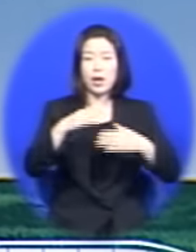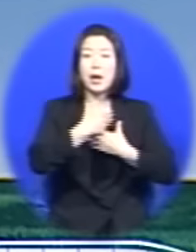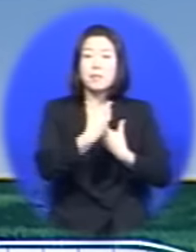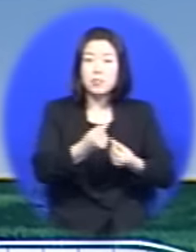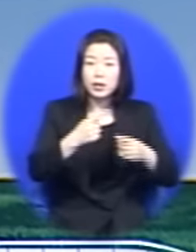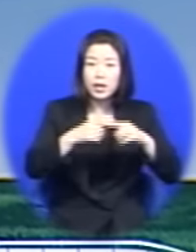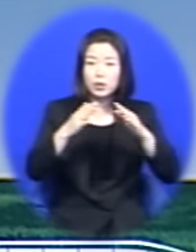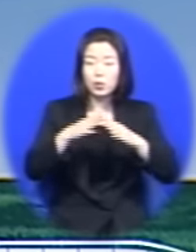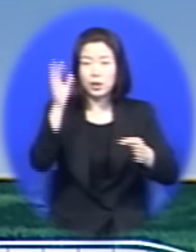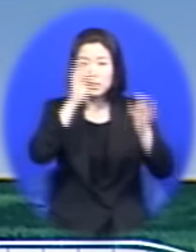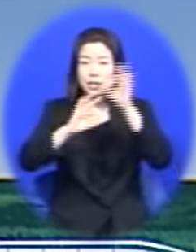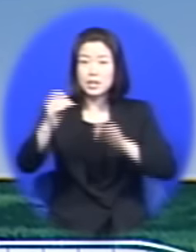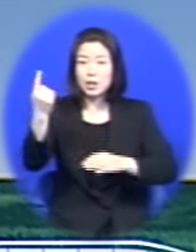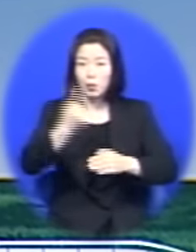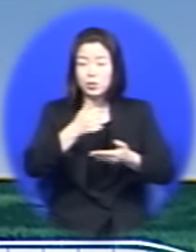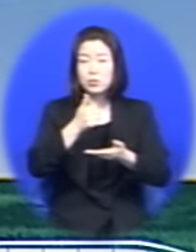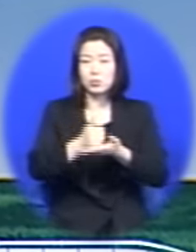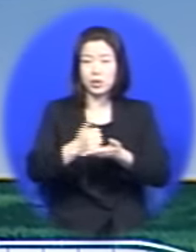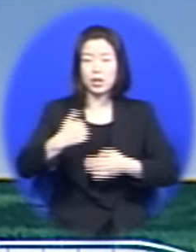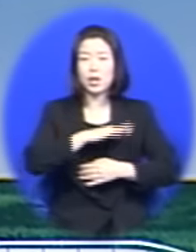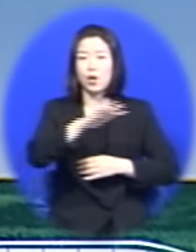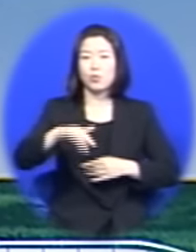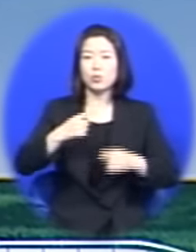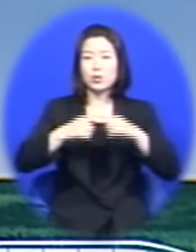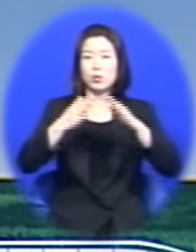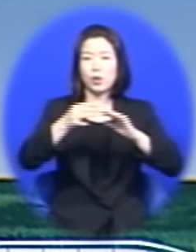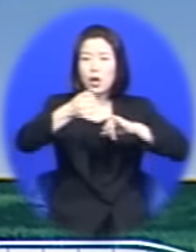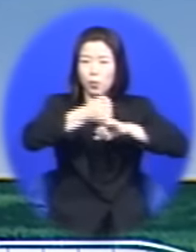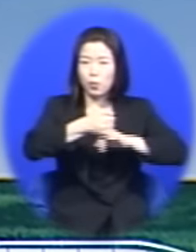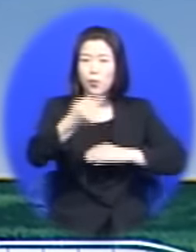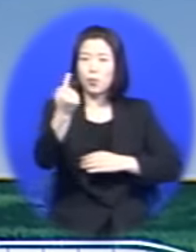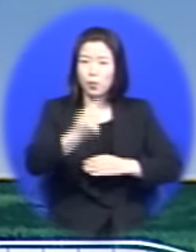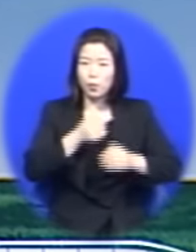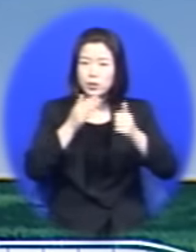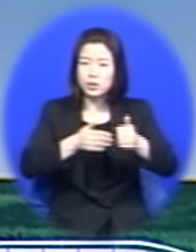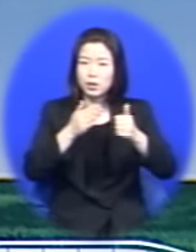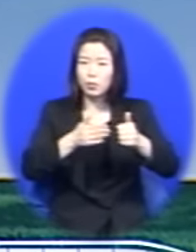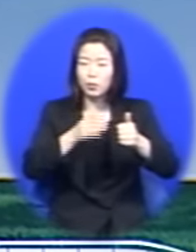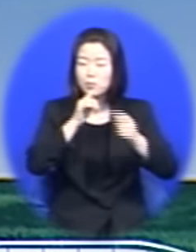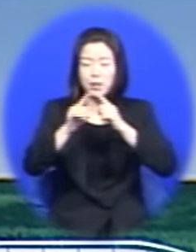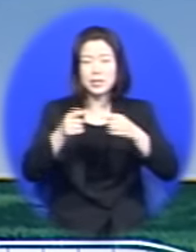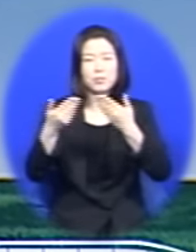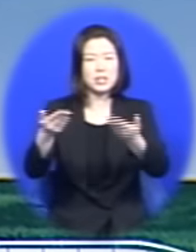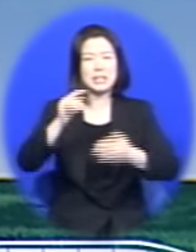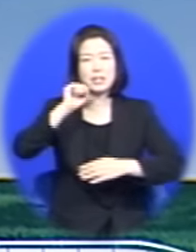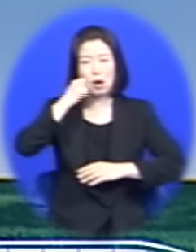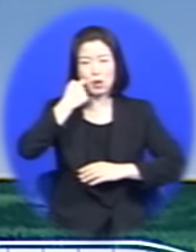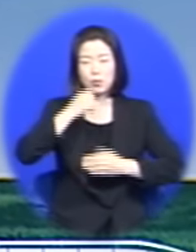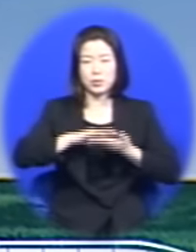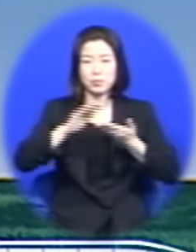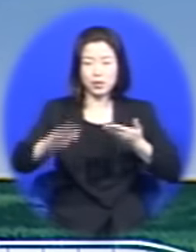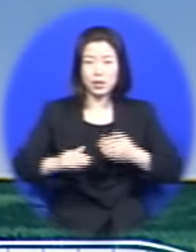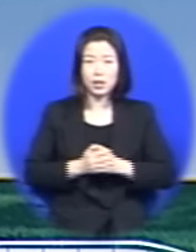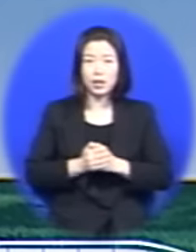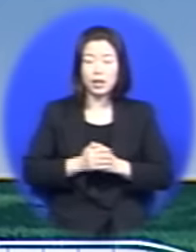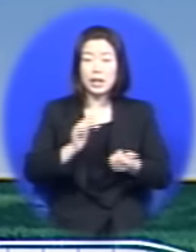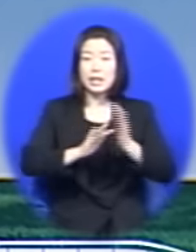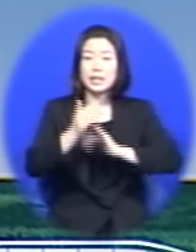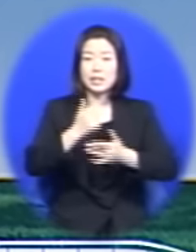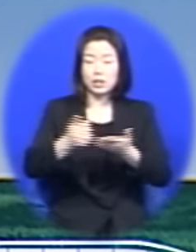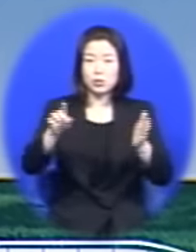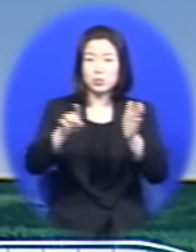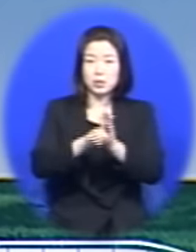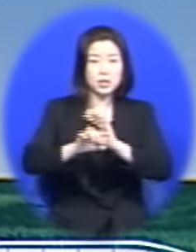교회 찾아오신 분들에게 우리 교회 꼭 나오시라고 이렇게 말씀드리기가 참 어려워요. 예수 안 믿는